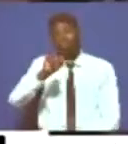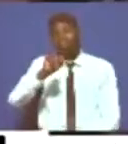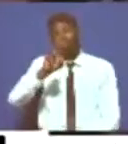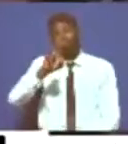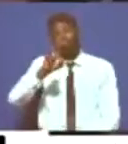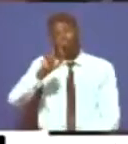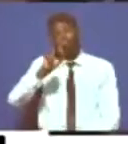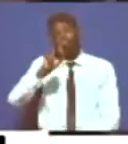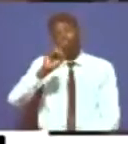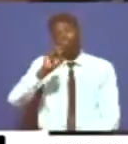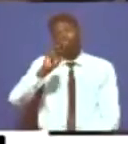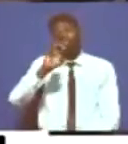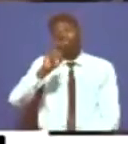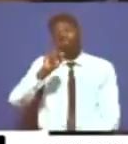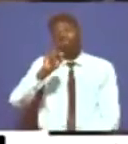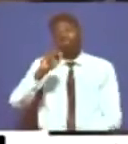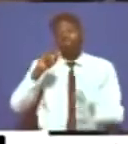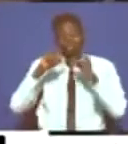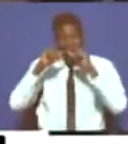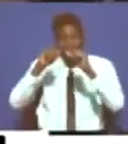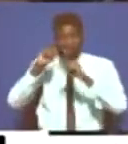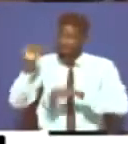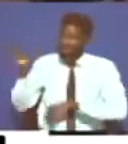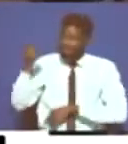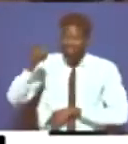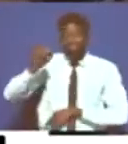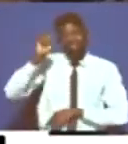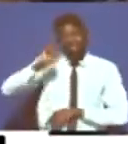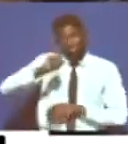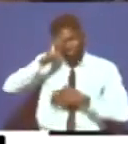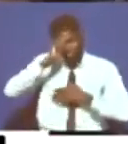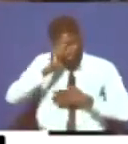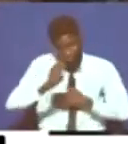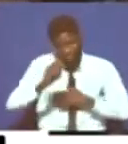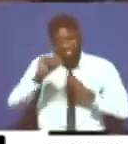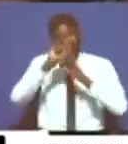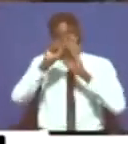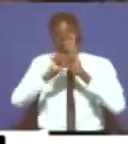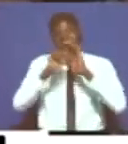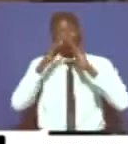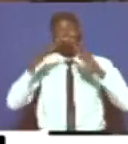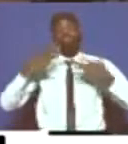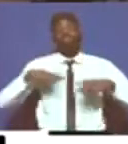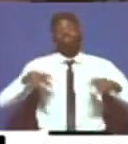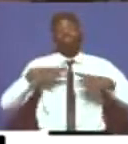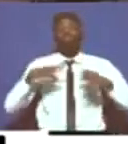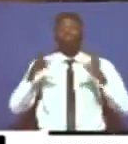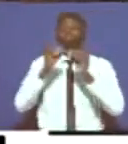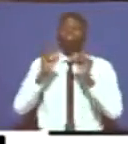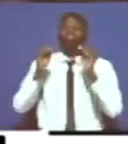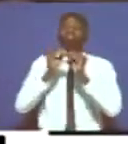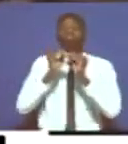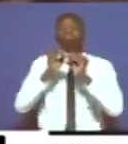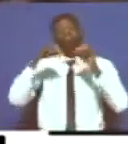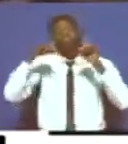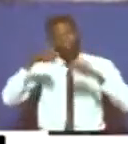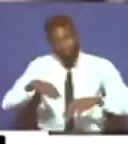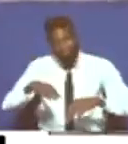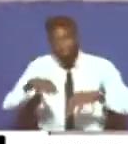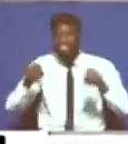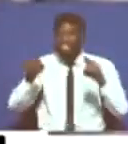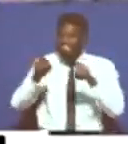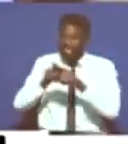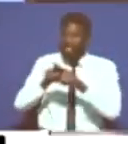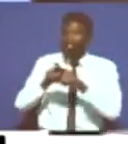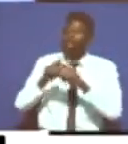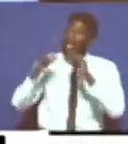ati rais heshimu state house. Awaje kukutana na wananchi huko state house. Na hii nyumba ya deputy president ambayo iko Karen,